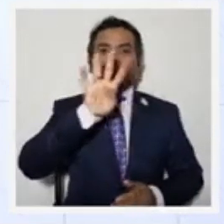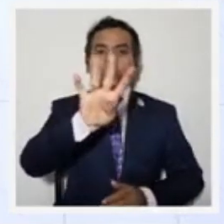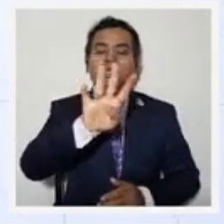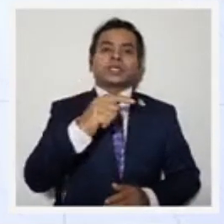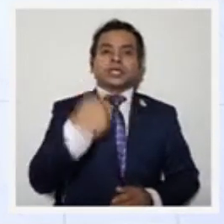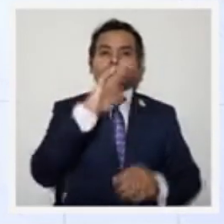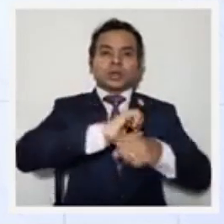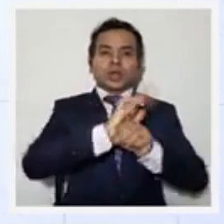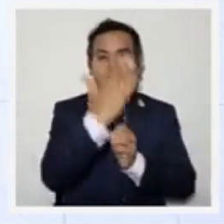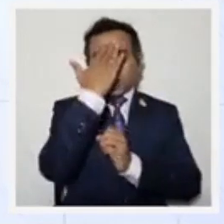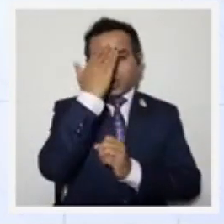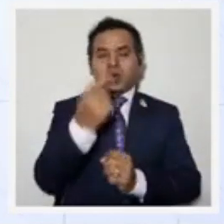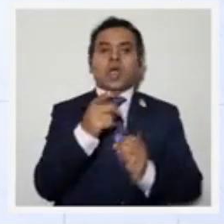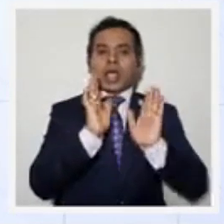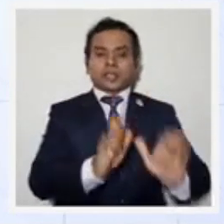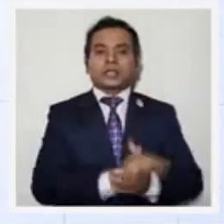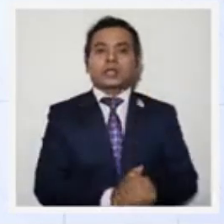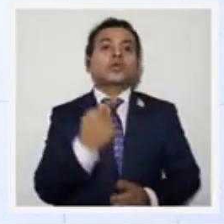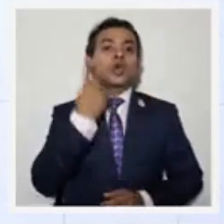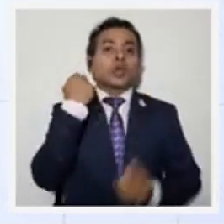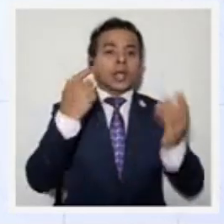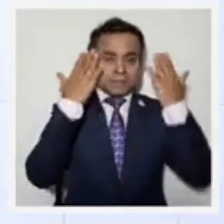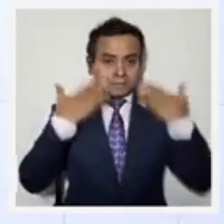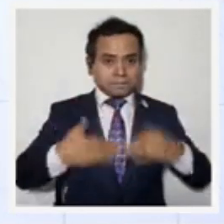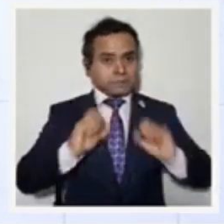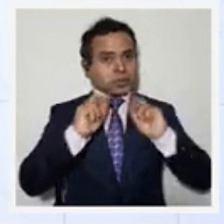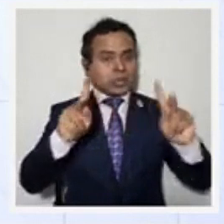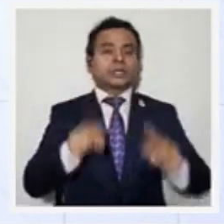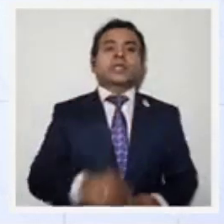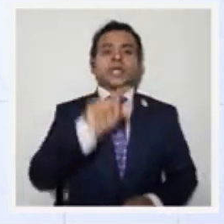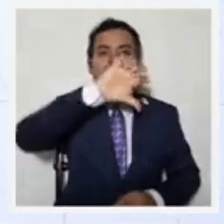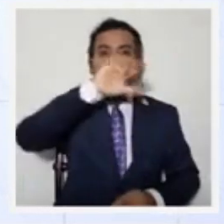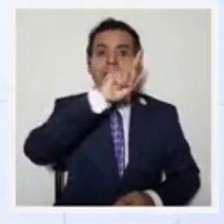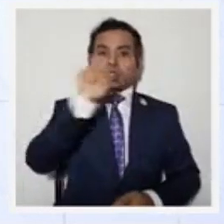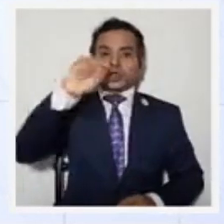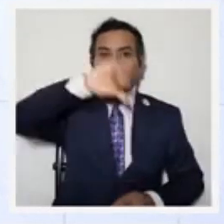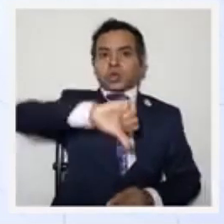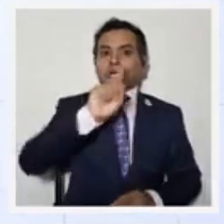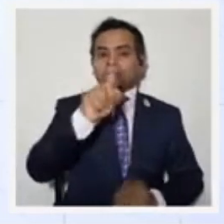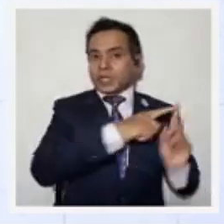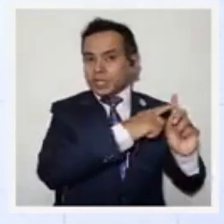709 জন শনাক্ত হয়েছে এবং এ পর্যন্ত শনাক্ত সংখ্যা 13,134।